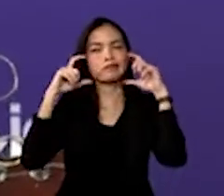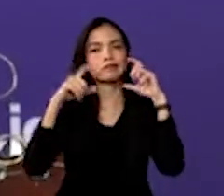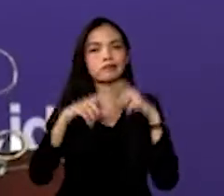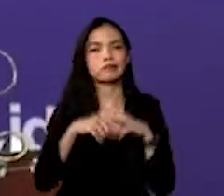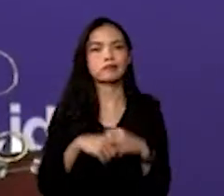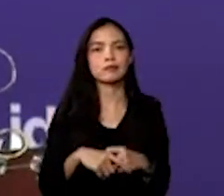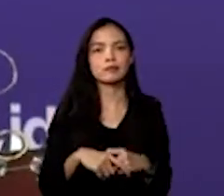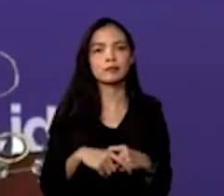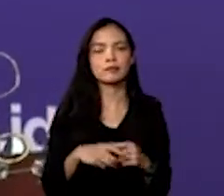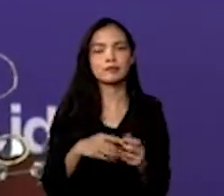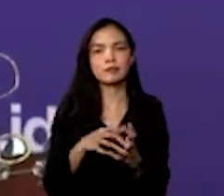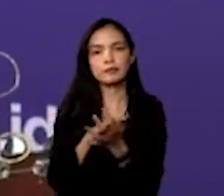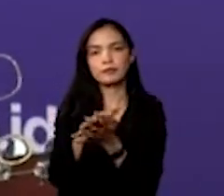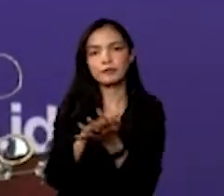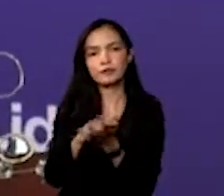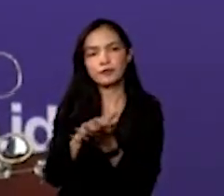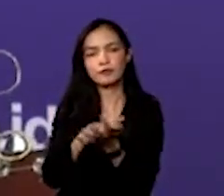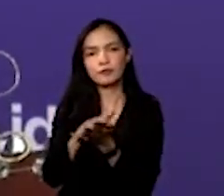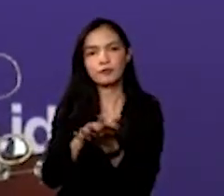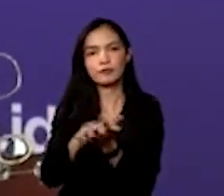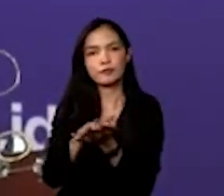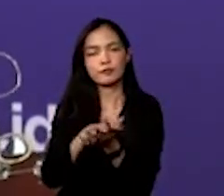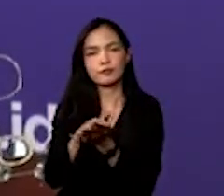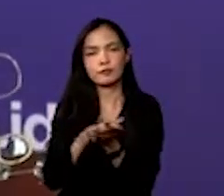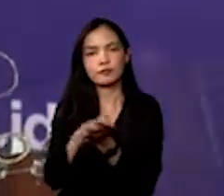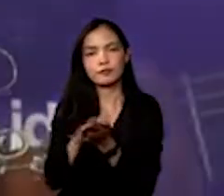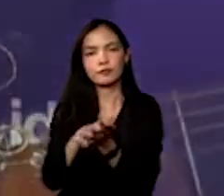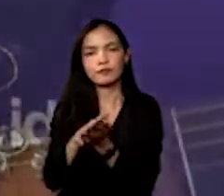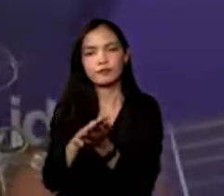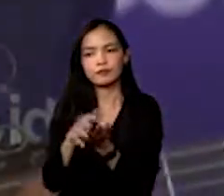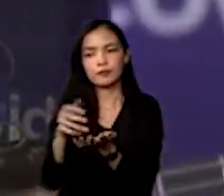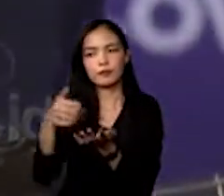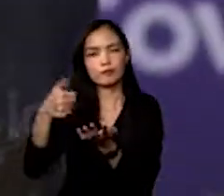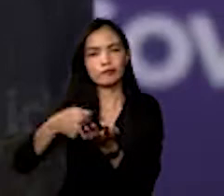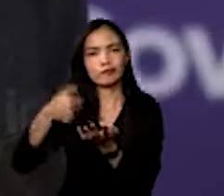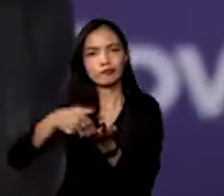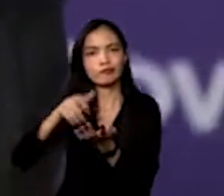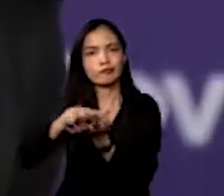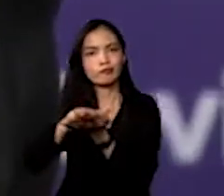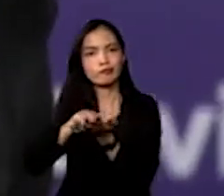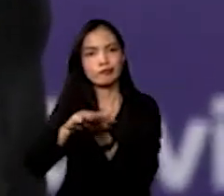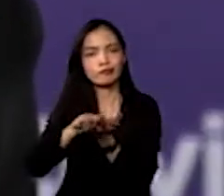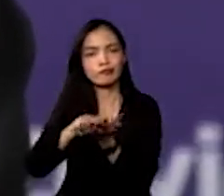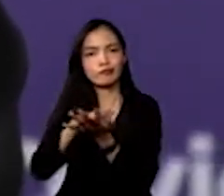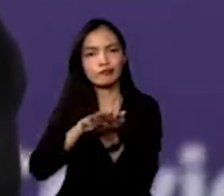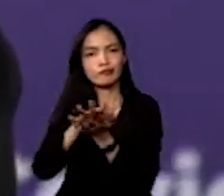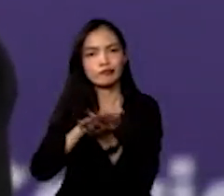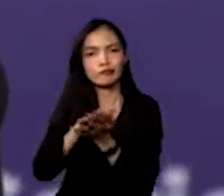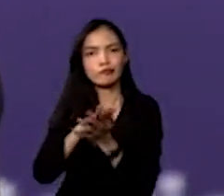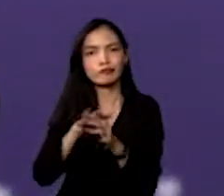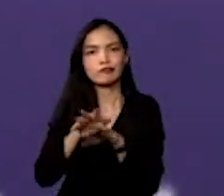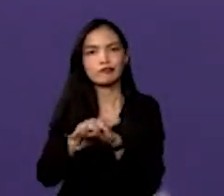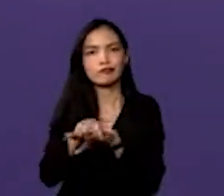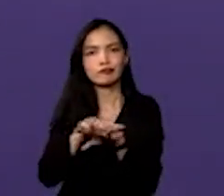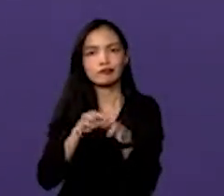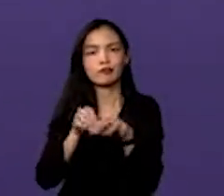maskermu cuci tangan pakai sabun jangan sampai